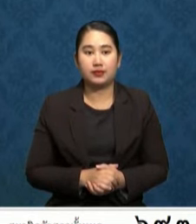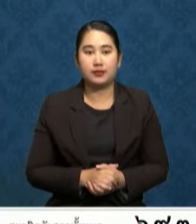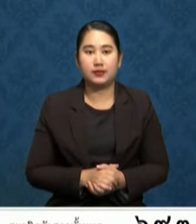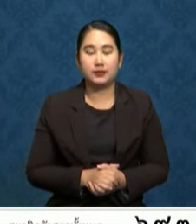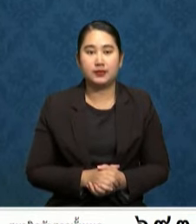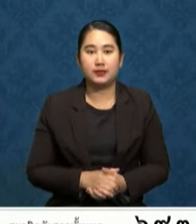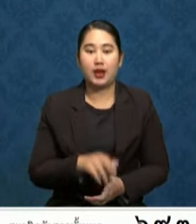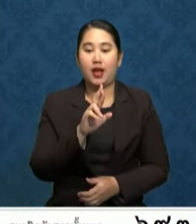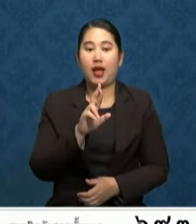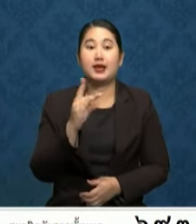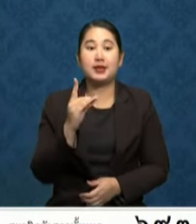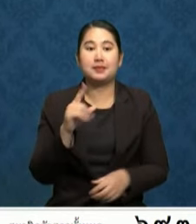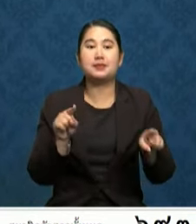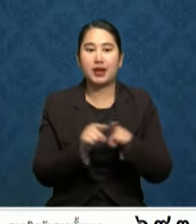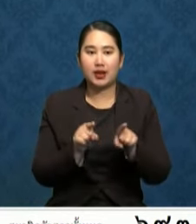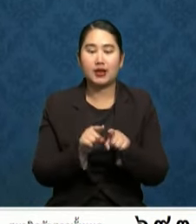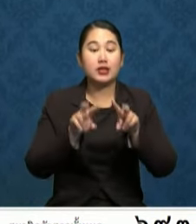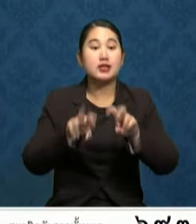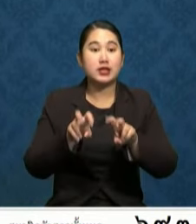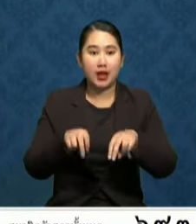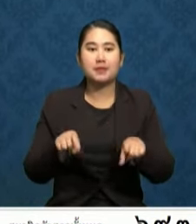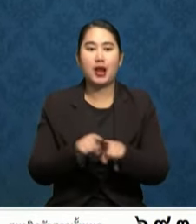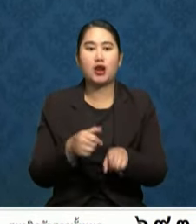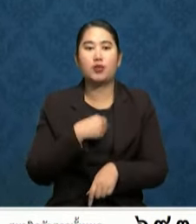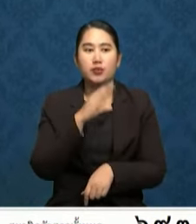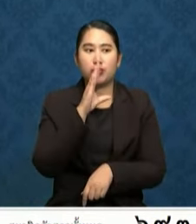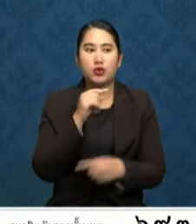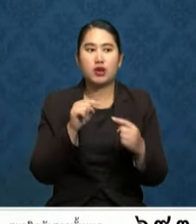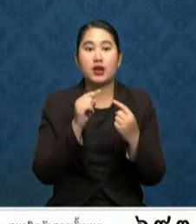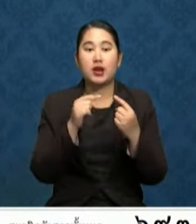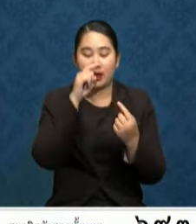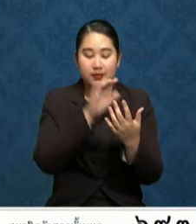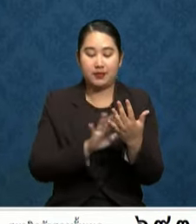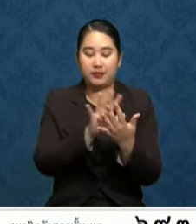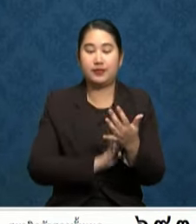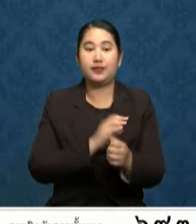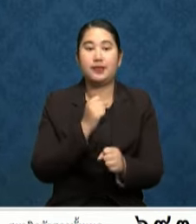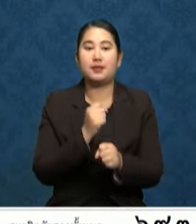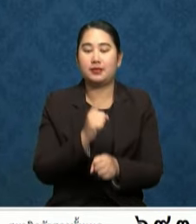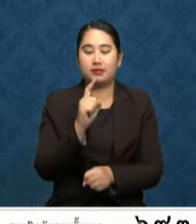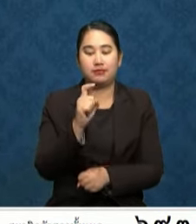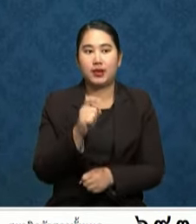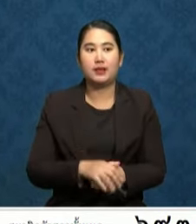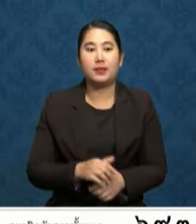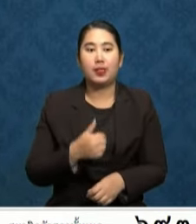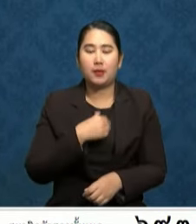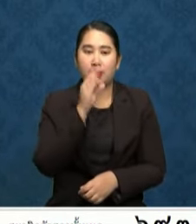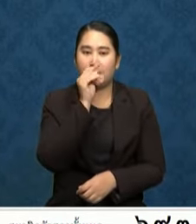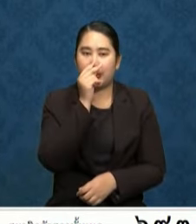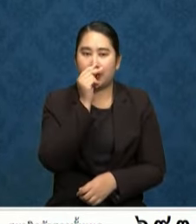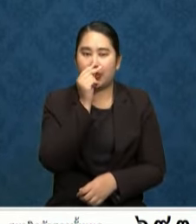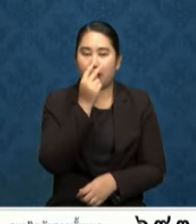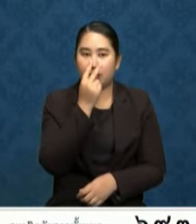r&dก็เหมือนกันนะครับรีเสิร์ชเหมือนกันเราจะพูดเลยนะครับประเทศไทยเรีเสิร์ชไม่ได้ผมก็เลยลอง